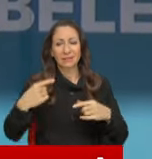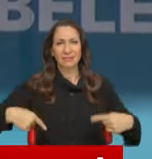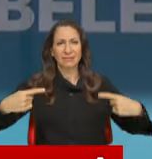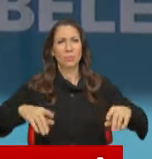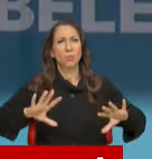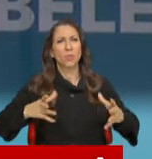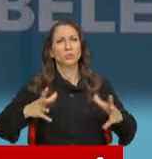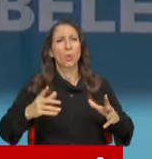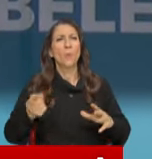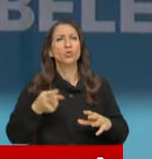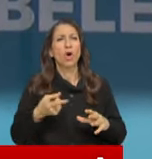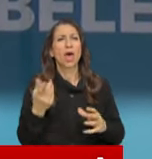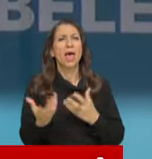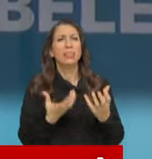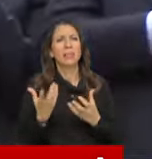kırıldı